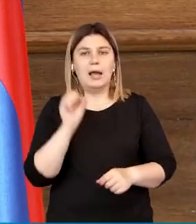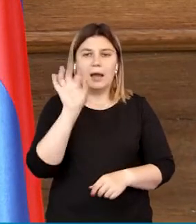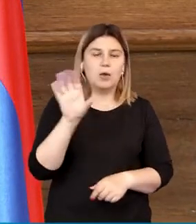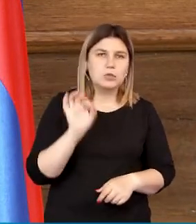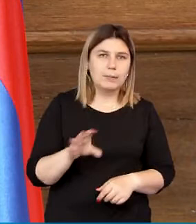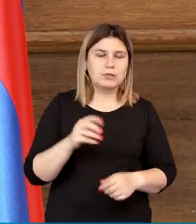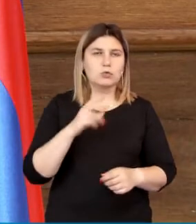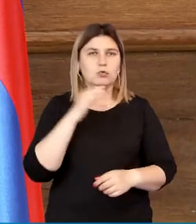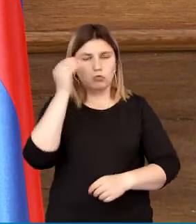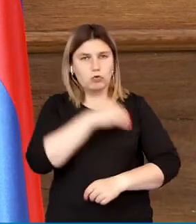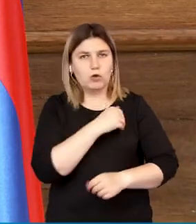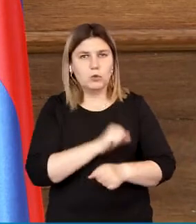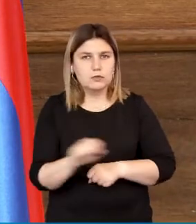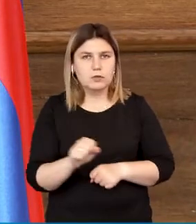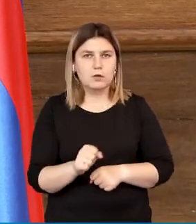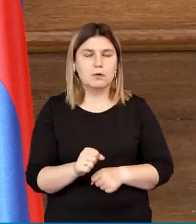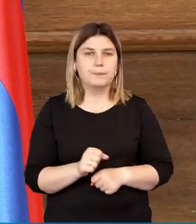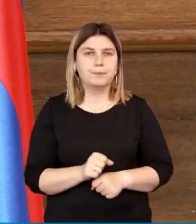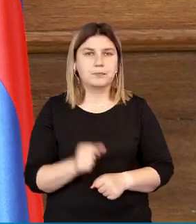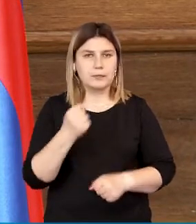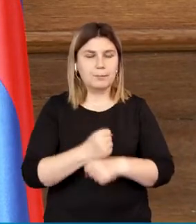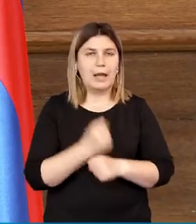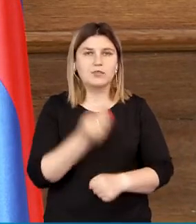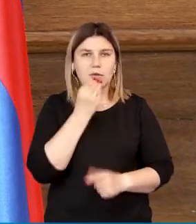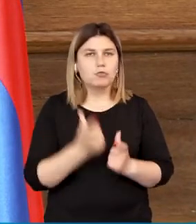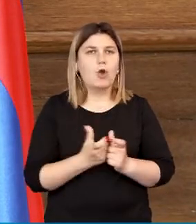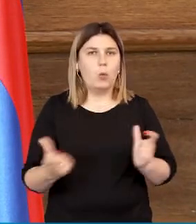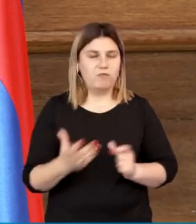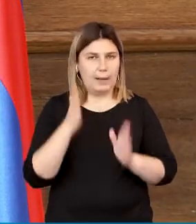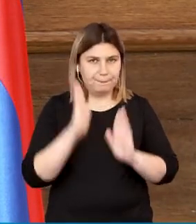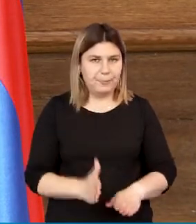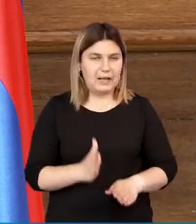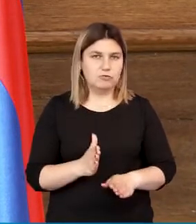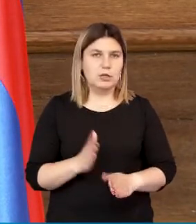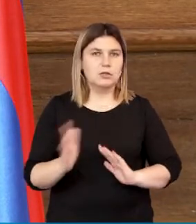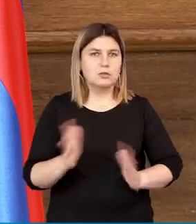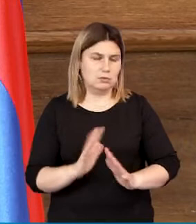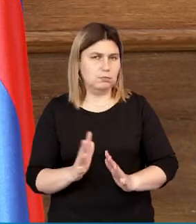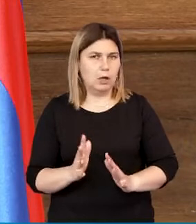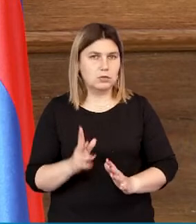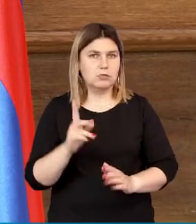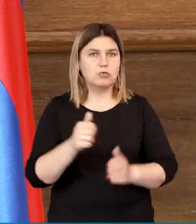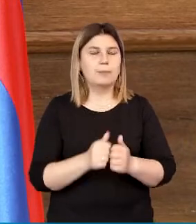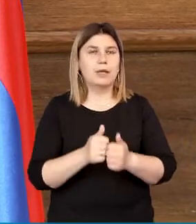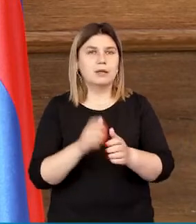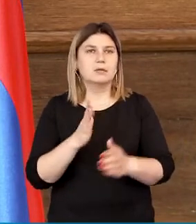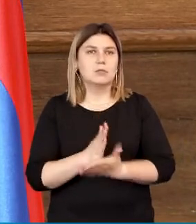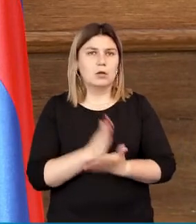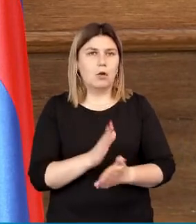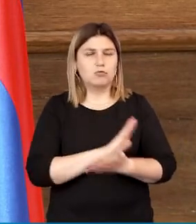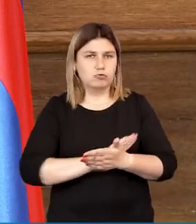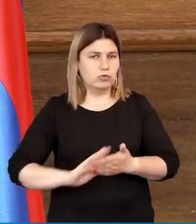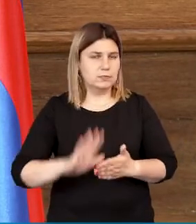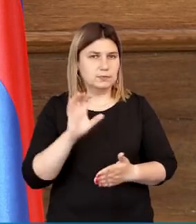się pojawiają, natomiast praca stołówek będzie prowadzona w taki sposób, aby zachować reżim sanitarny, a